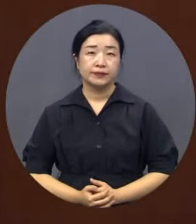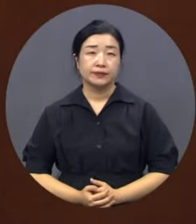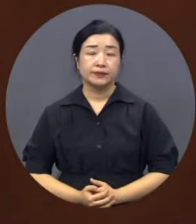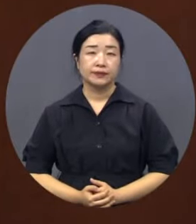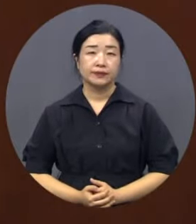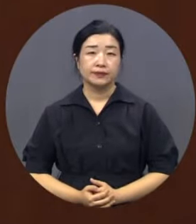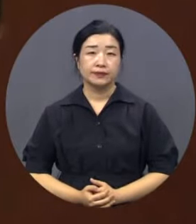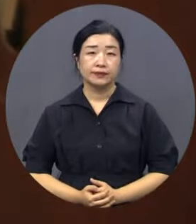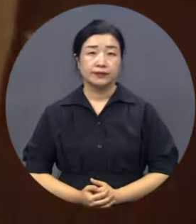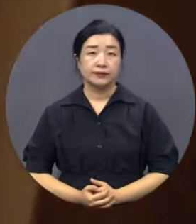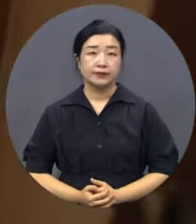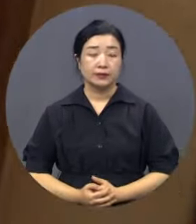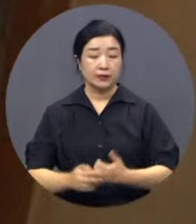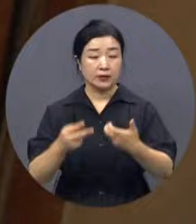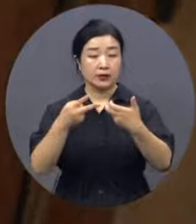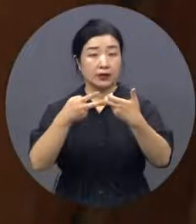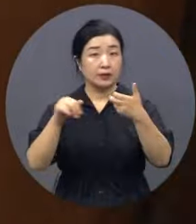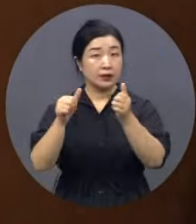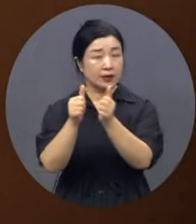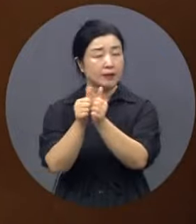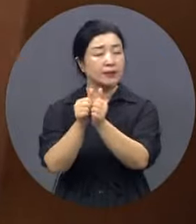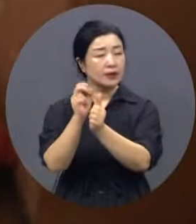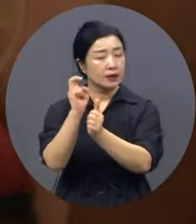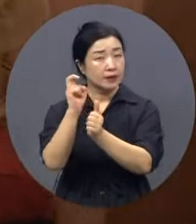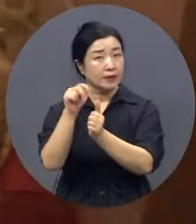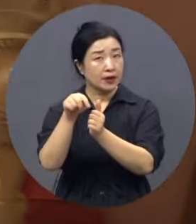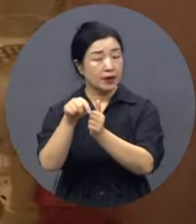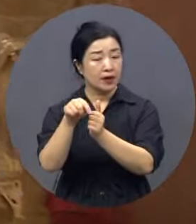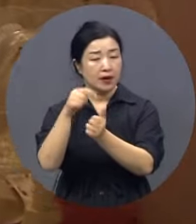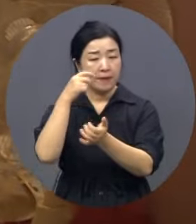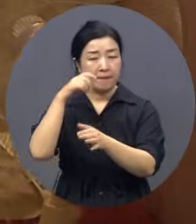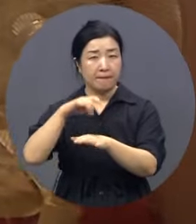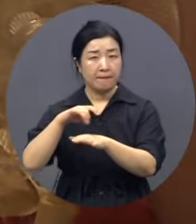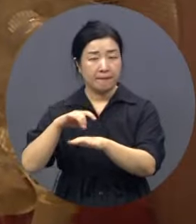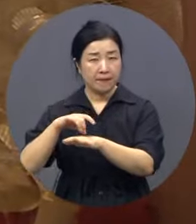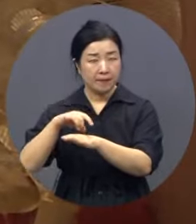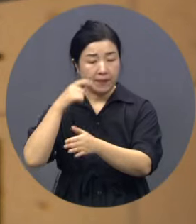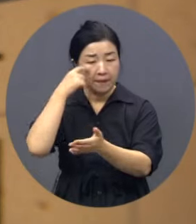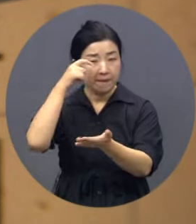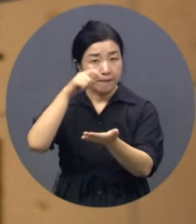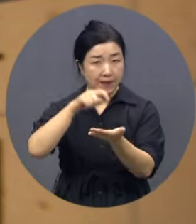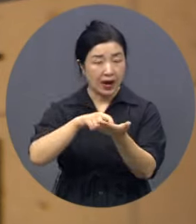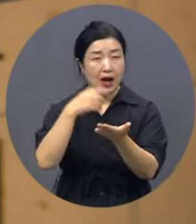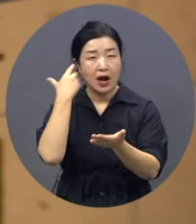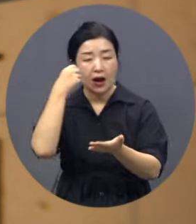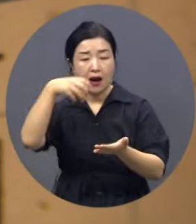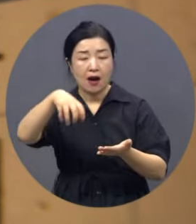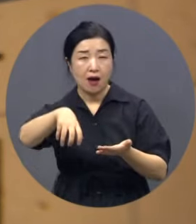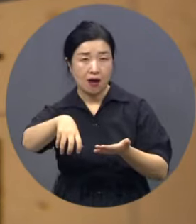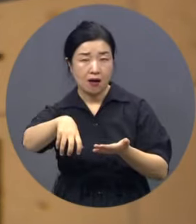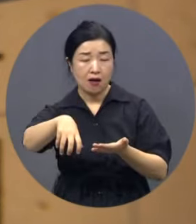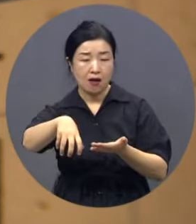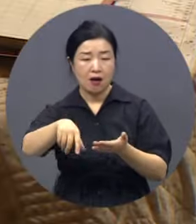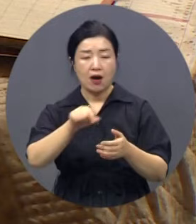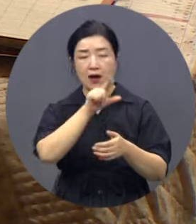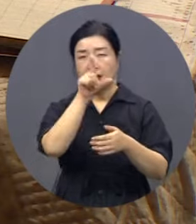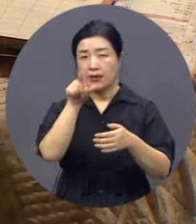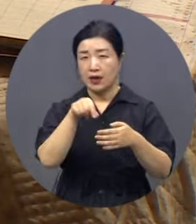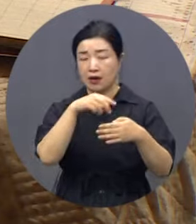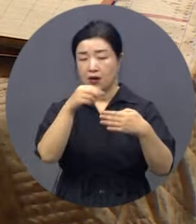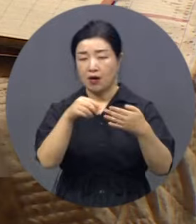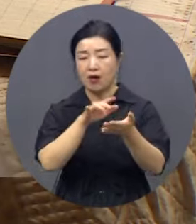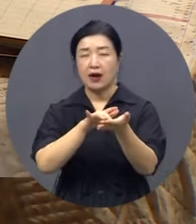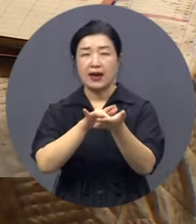기자입니다 70대 남성으로 추정되는 시신이 발견된 제주의 한 여관방 방 안에는 달력과 각종